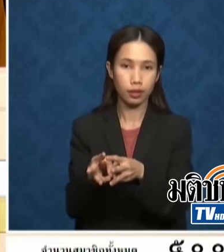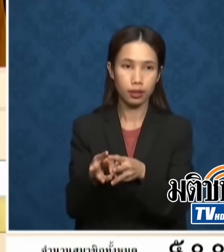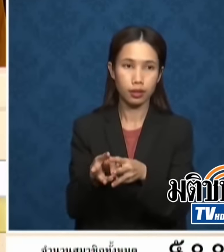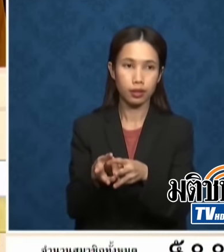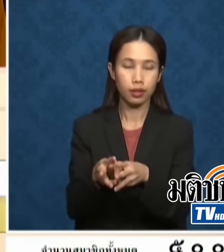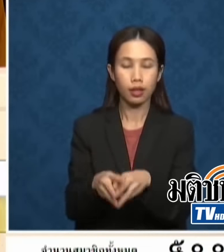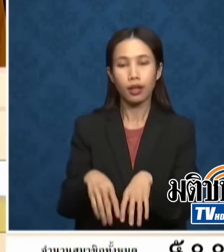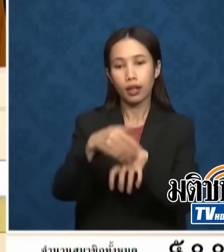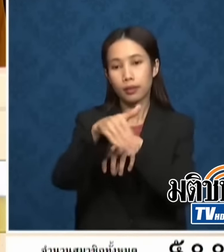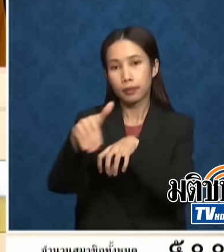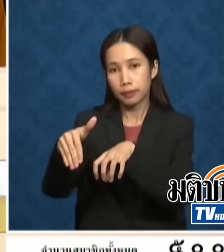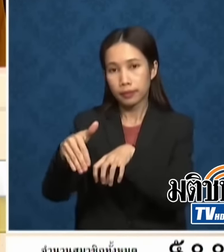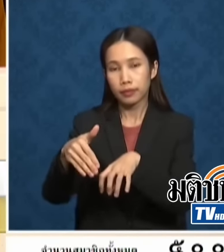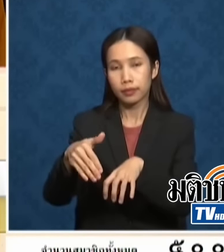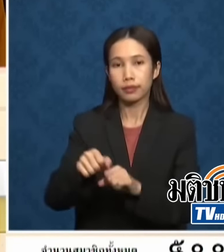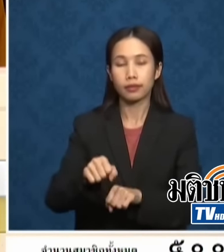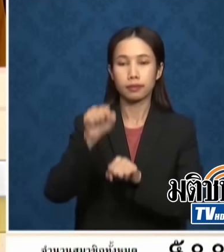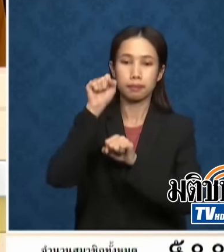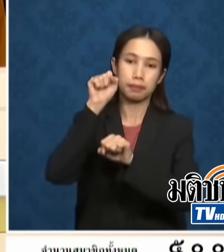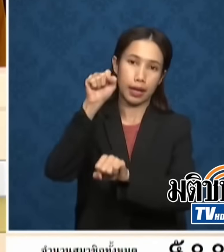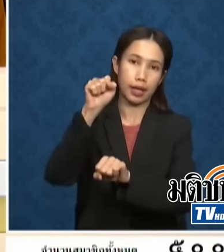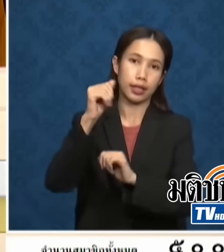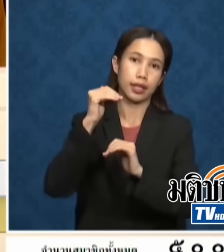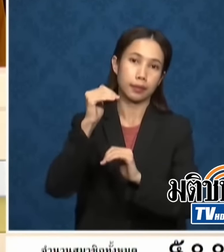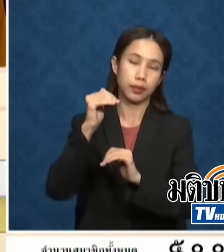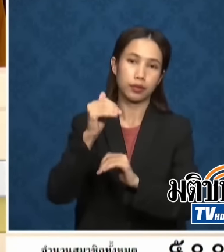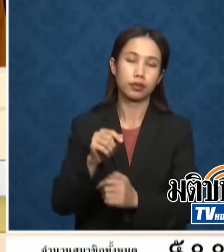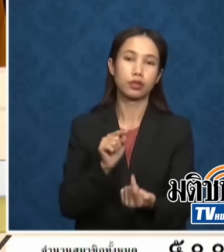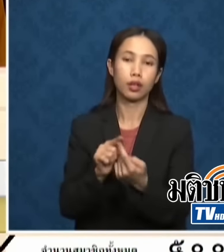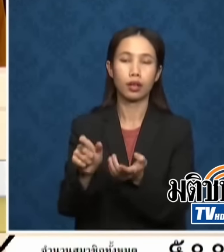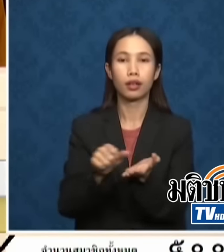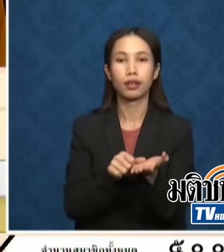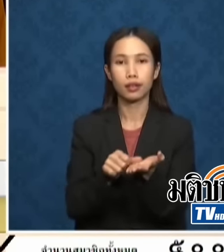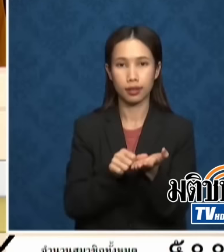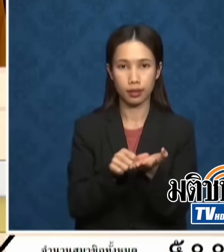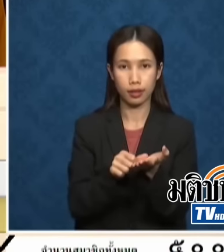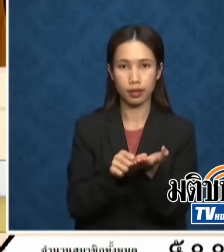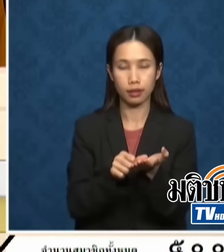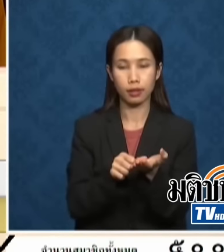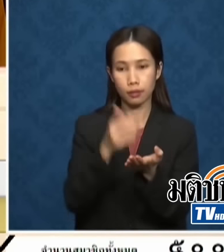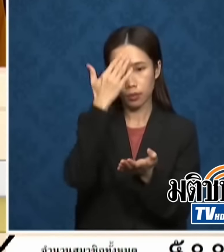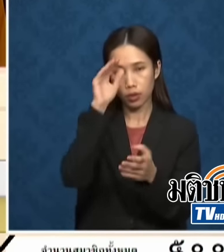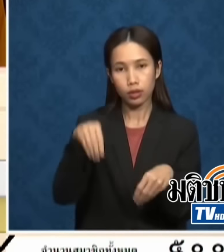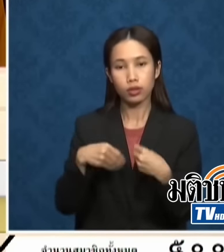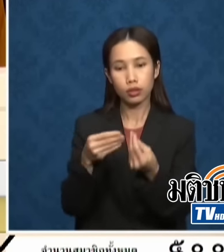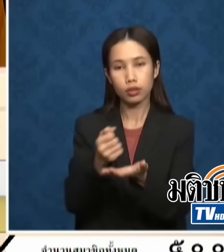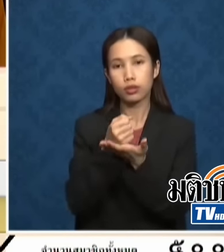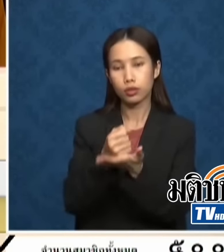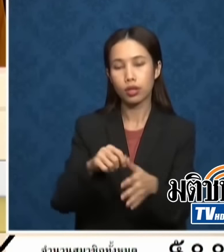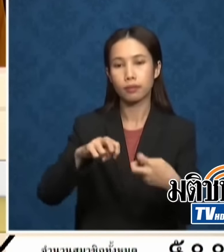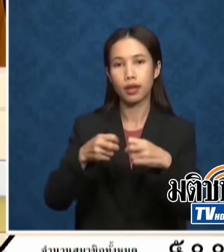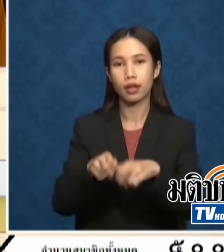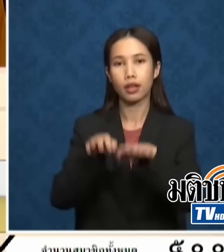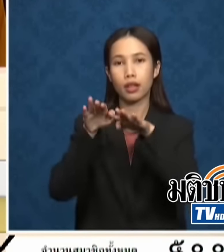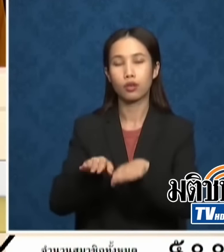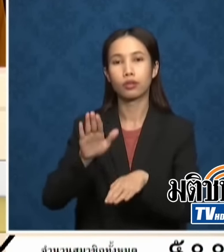ที่ตามที่รัฐมนตรีประกาศกำหนดอันเป็นการแก้ไขเพื่อบรรเทาความเดือดร้อนของชาวประม